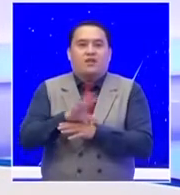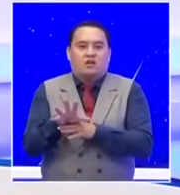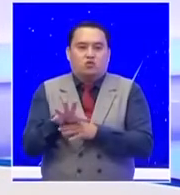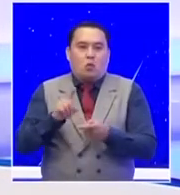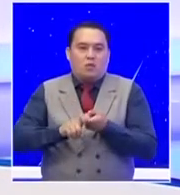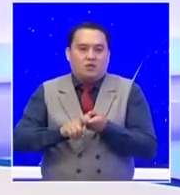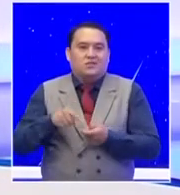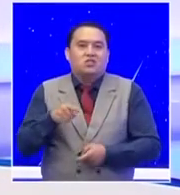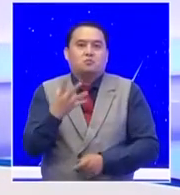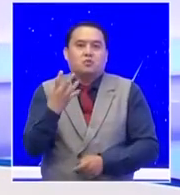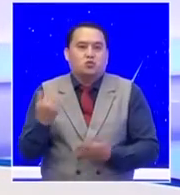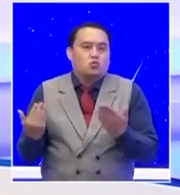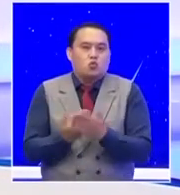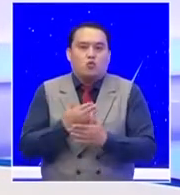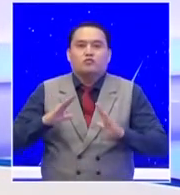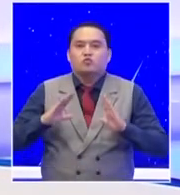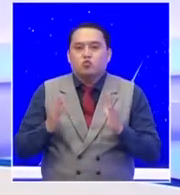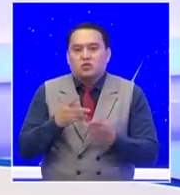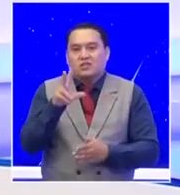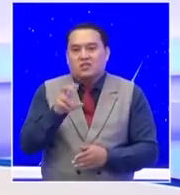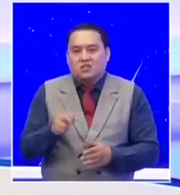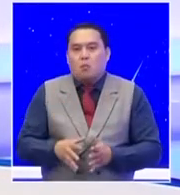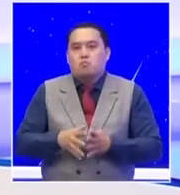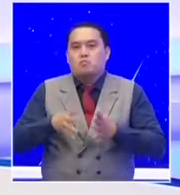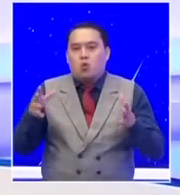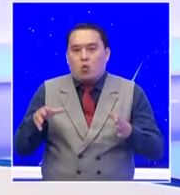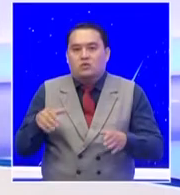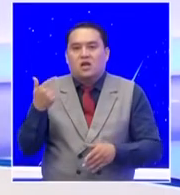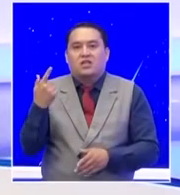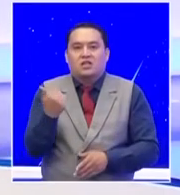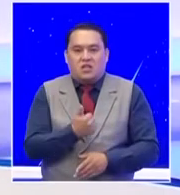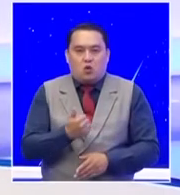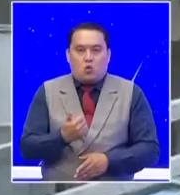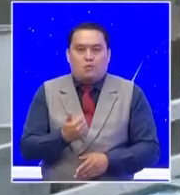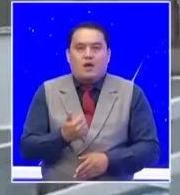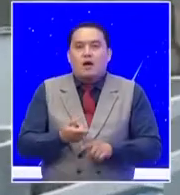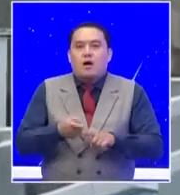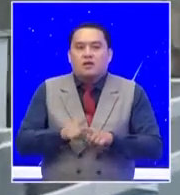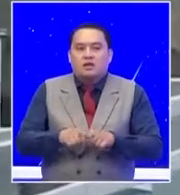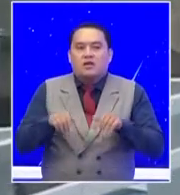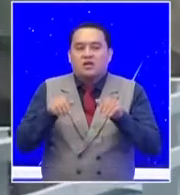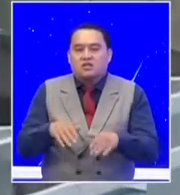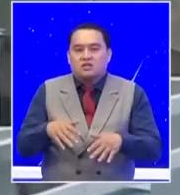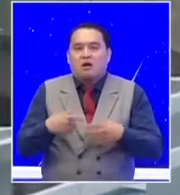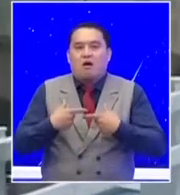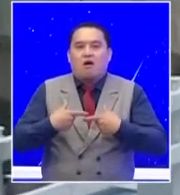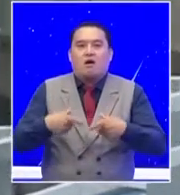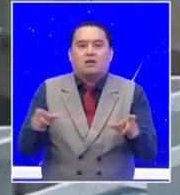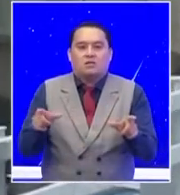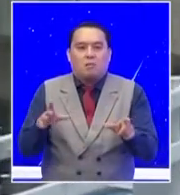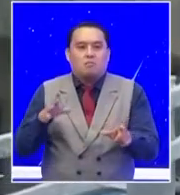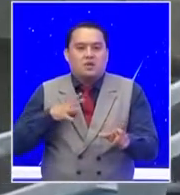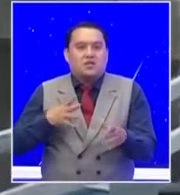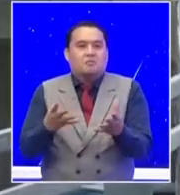Почти 1500 новых случаев, на 300 больше, чем за неделю до этого. Тем не менее, решение ослабить карантинные меры